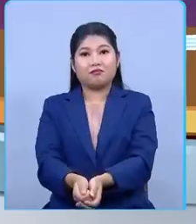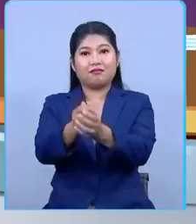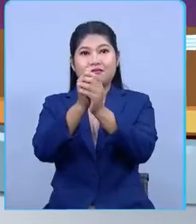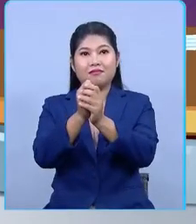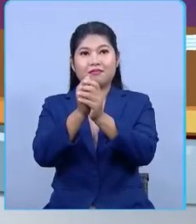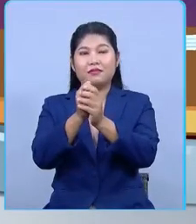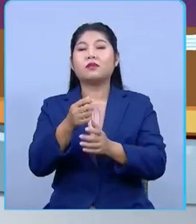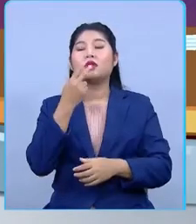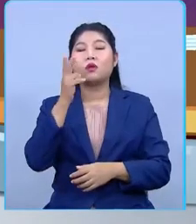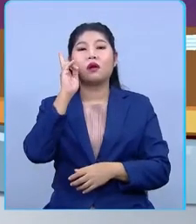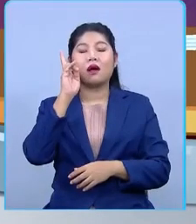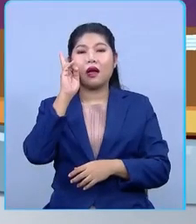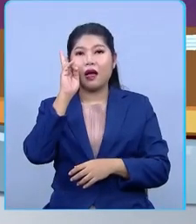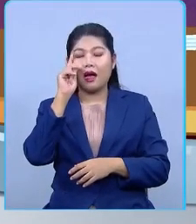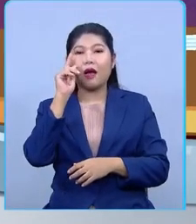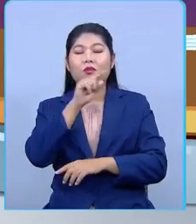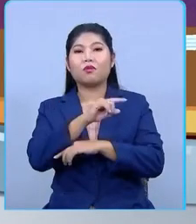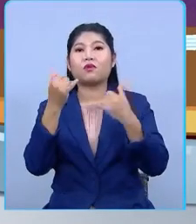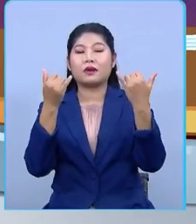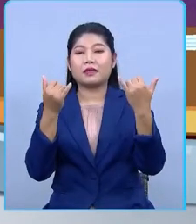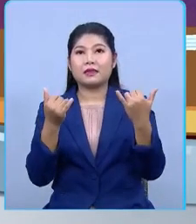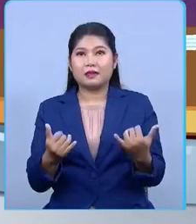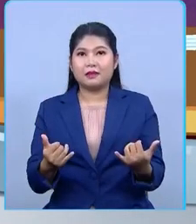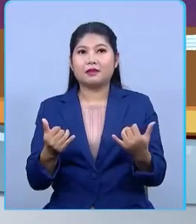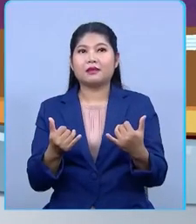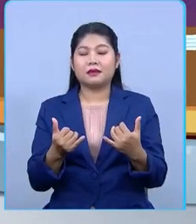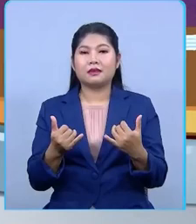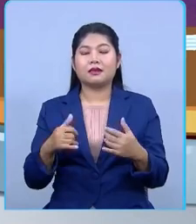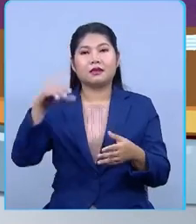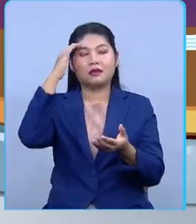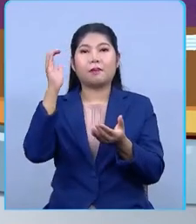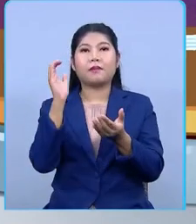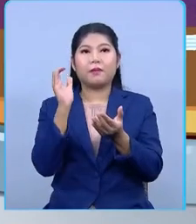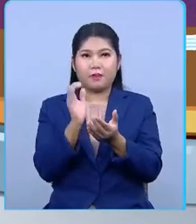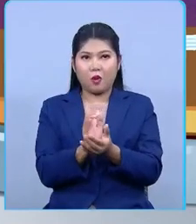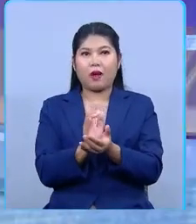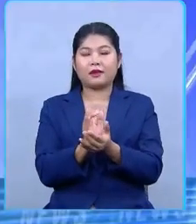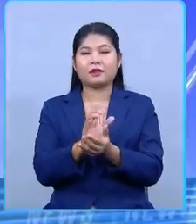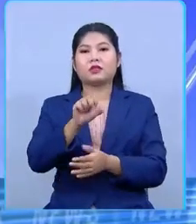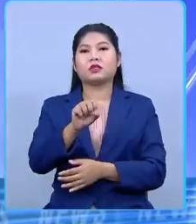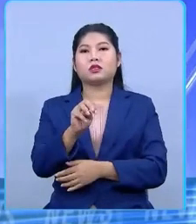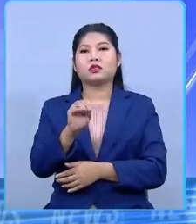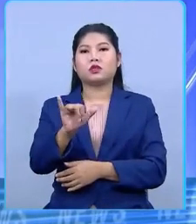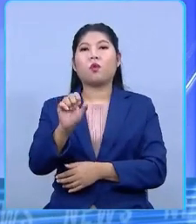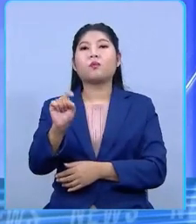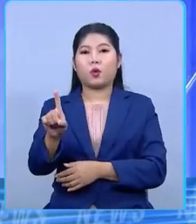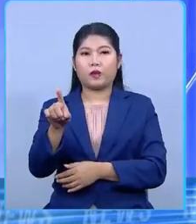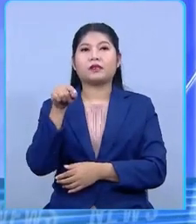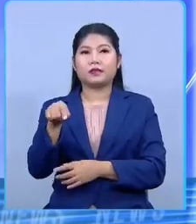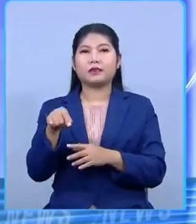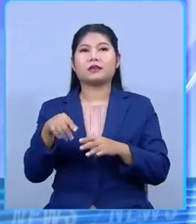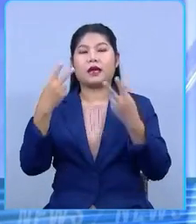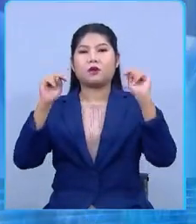ไปดูอีก 1ข่าวใหญ่เมื่อช่วงสายที่ผ่านมาค่ะเพราะว่าทางด้านของพล.ต.อสมยศพุ่มพันธ์ม่วงนะคะนายกสมาคมกีฬาฟุตบอลแห่งประเทศไทย